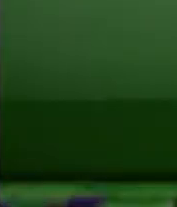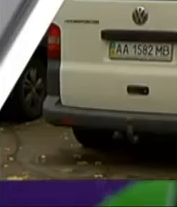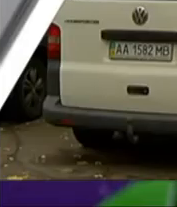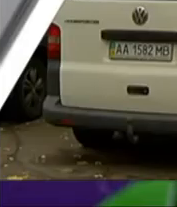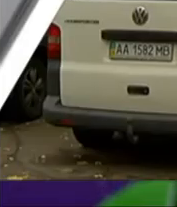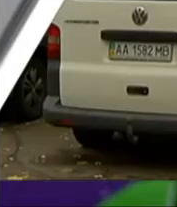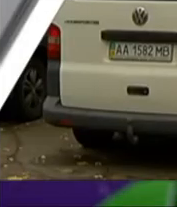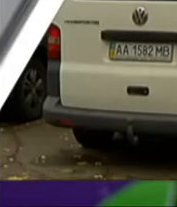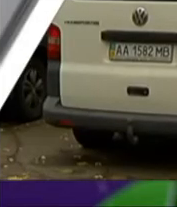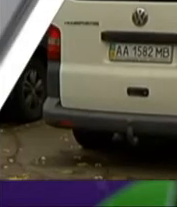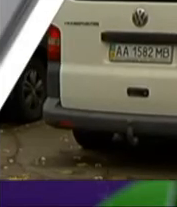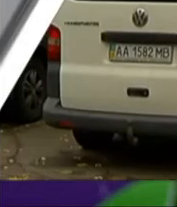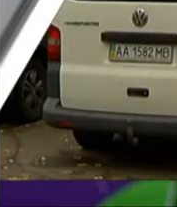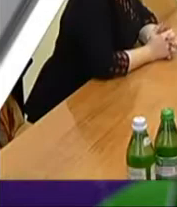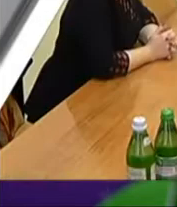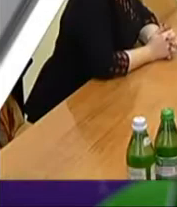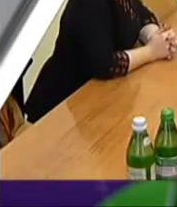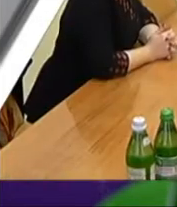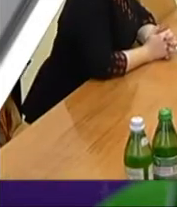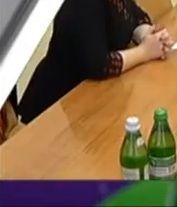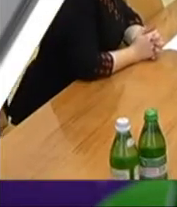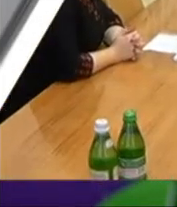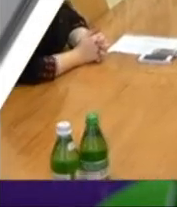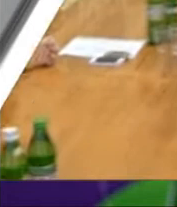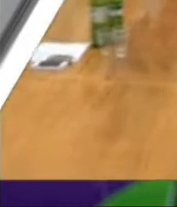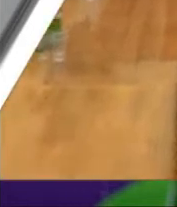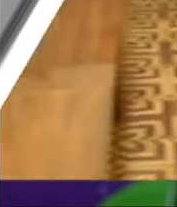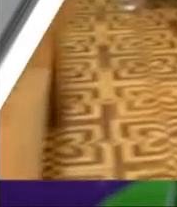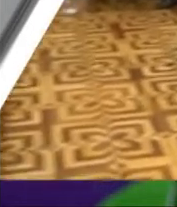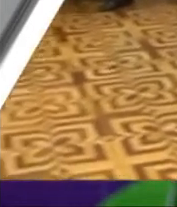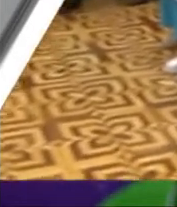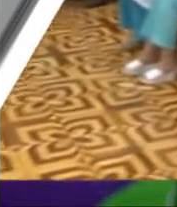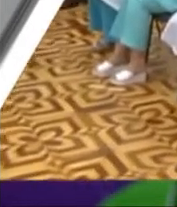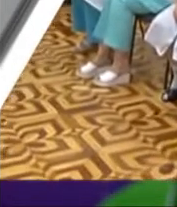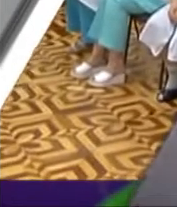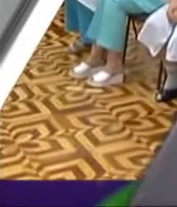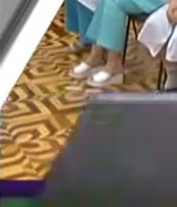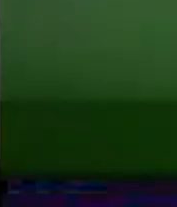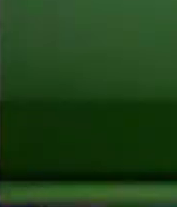реконструкції. У третьому пологовому нове керівництво. Чим викликані кадрові зміни?